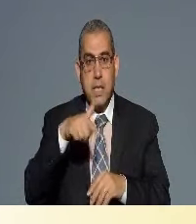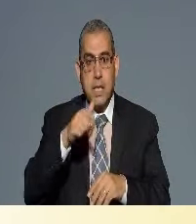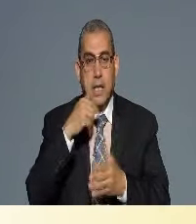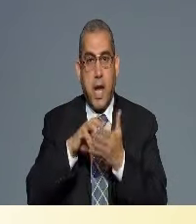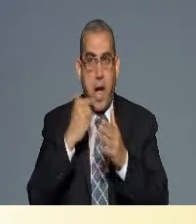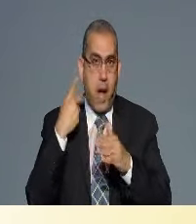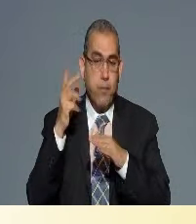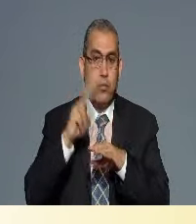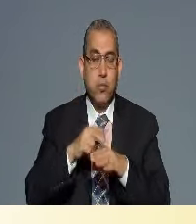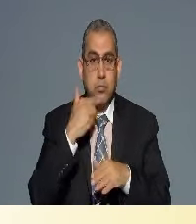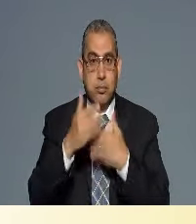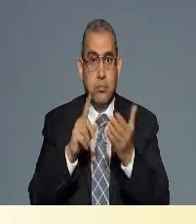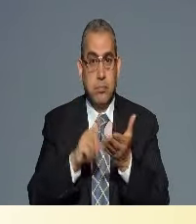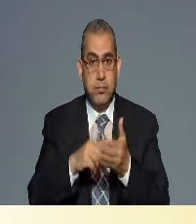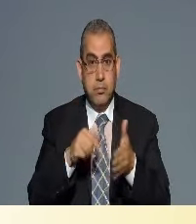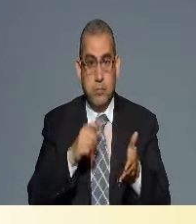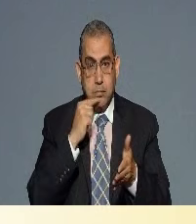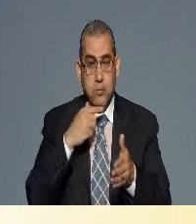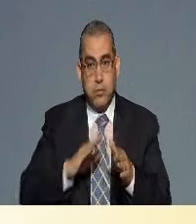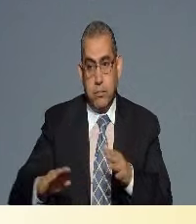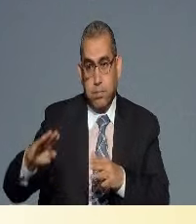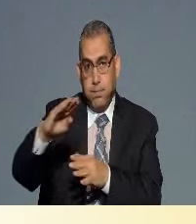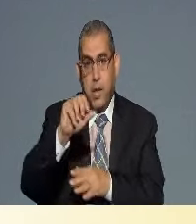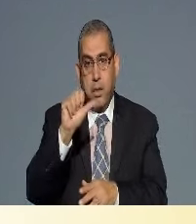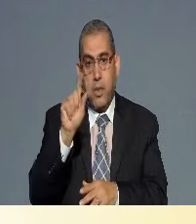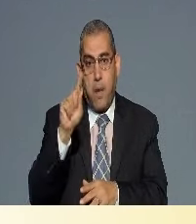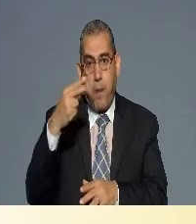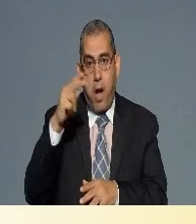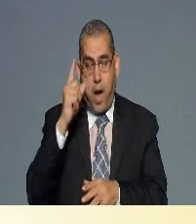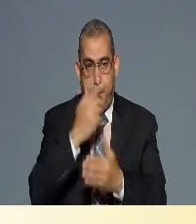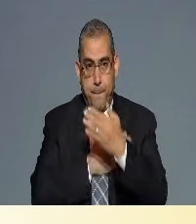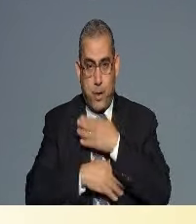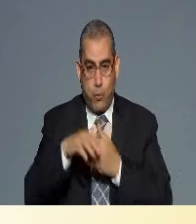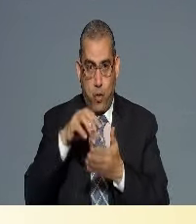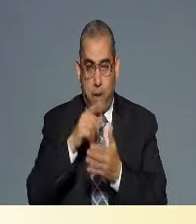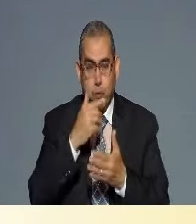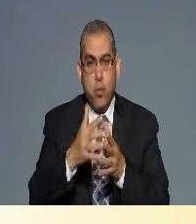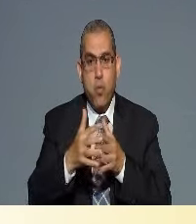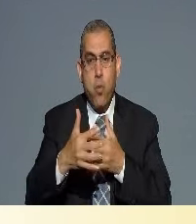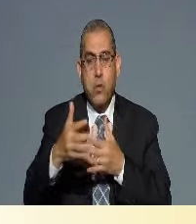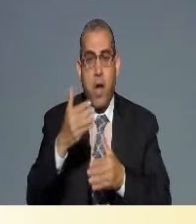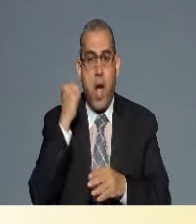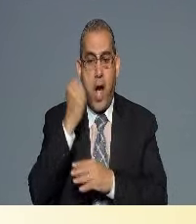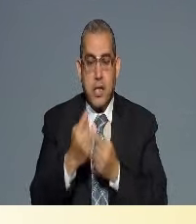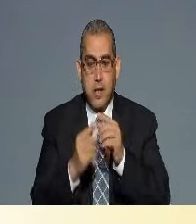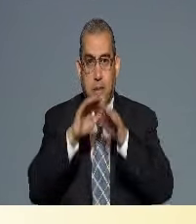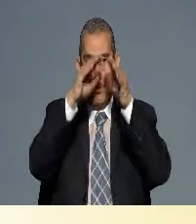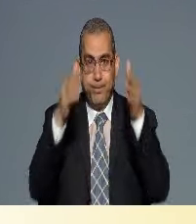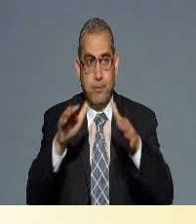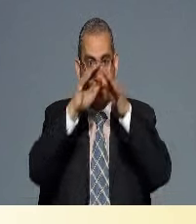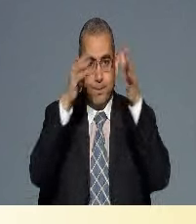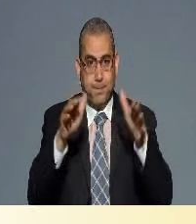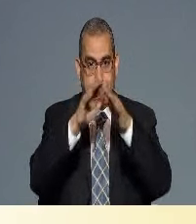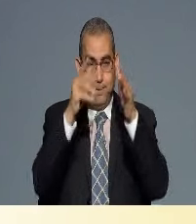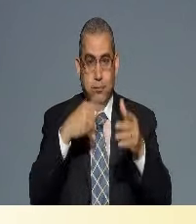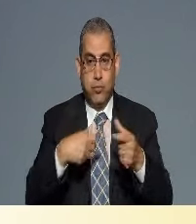ايضا يا فندم احنا هنا في محور الضبعة، بعد التوجيهات بالتوسع في الصوب الزراعية وصوب صوب